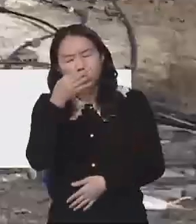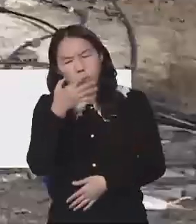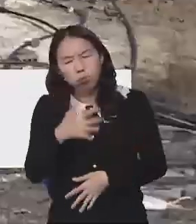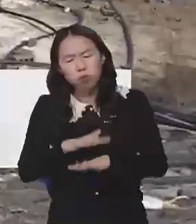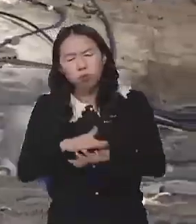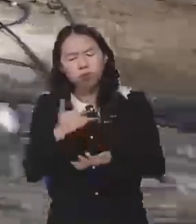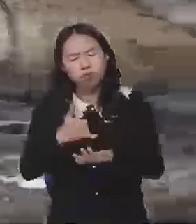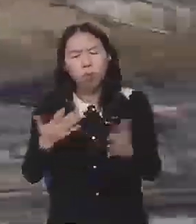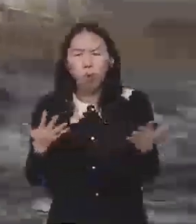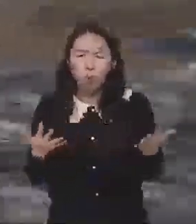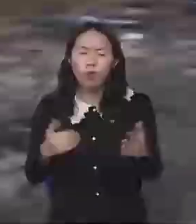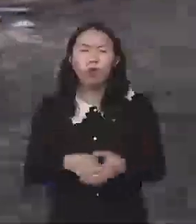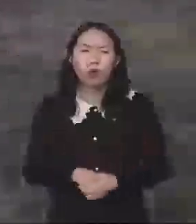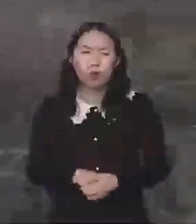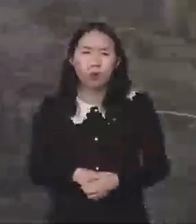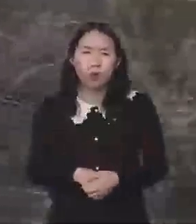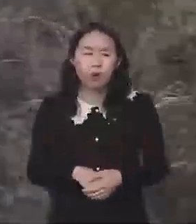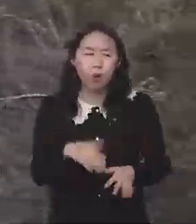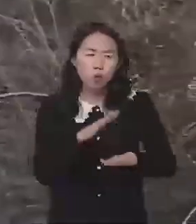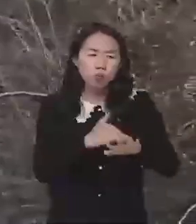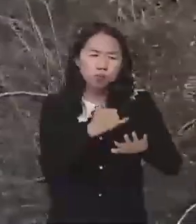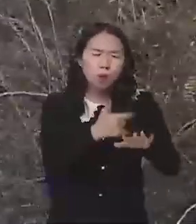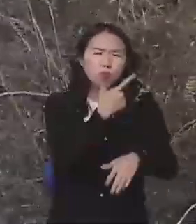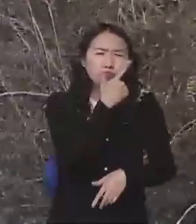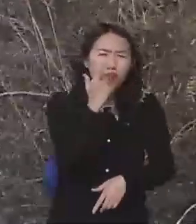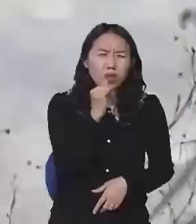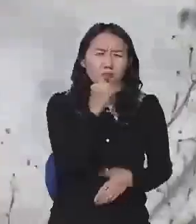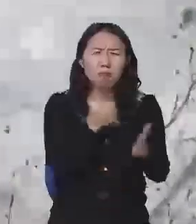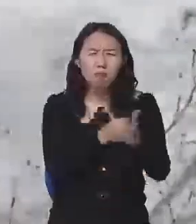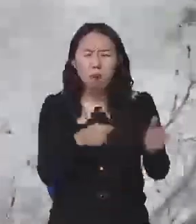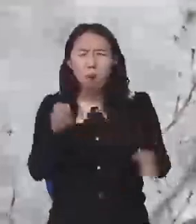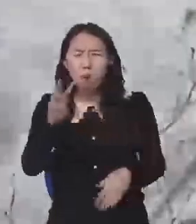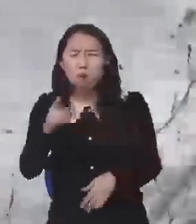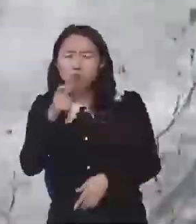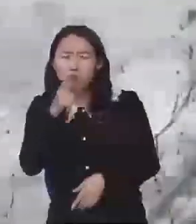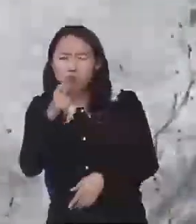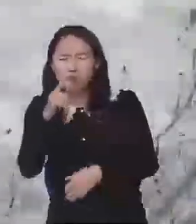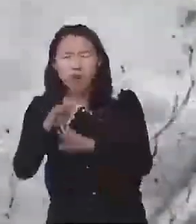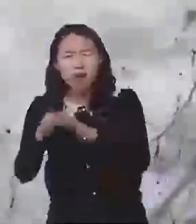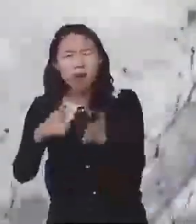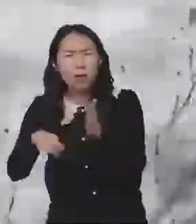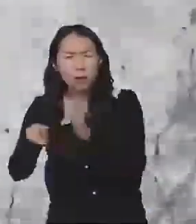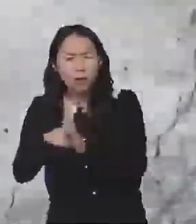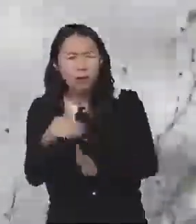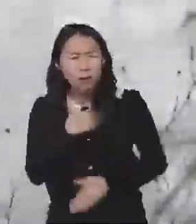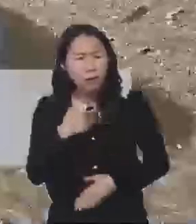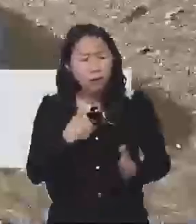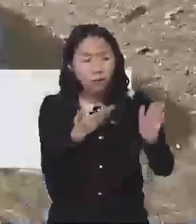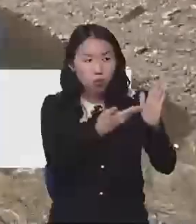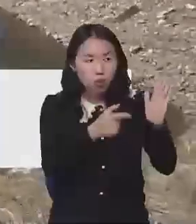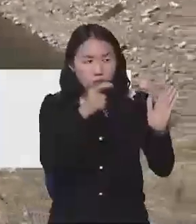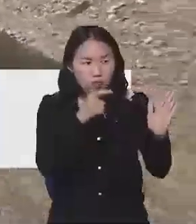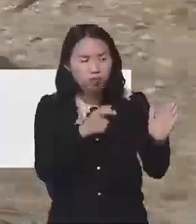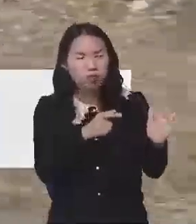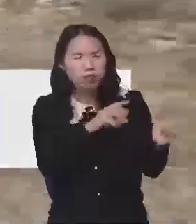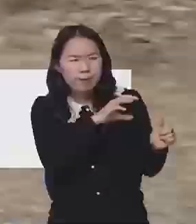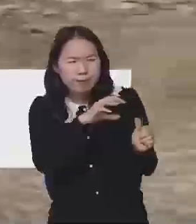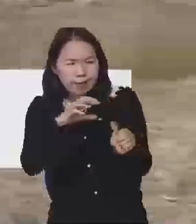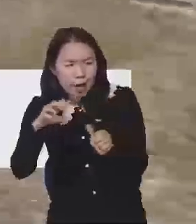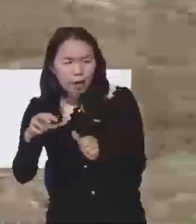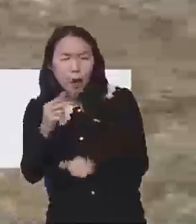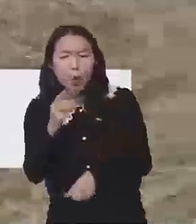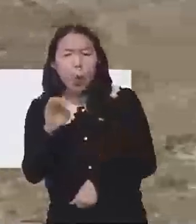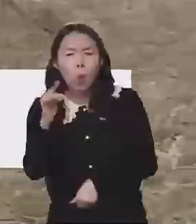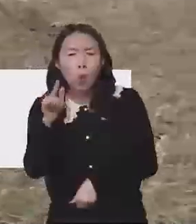농사짓는 사람들은 농업용수도 비상이다 보니 광주광역시민의 식순환 해결을 위해 여유 있는 저수지의 물을